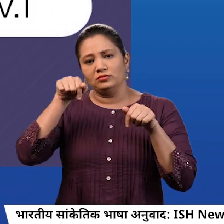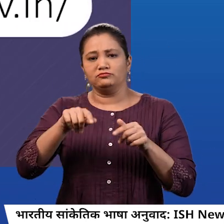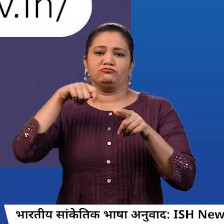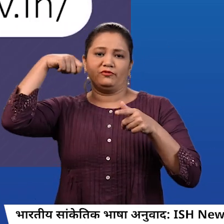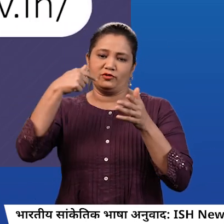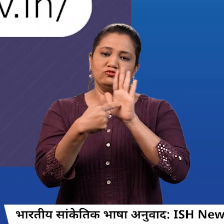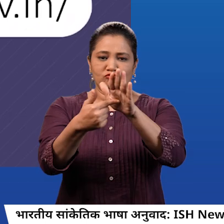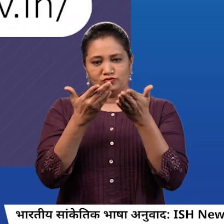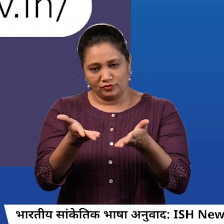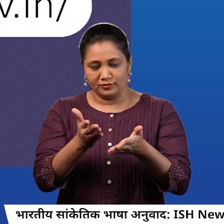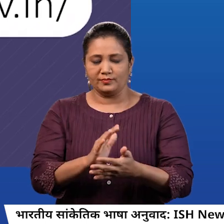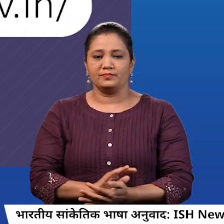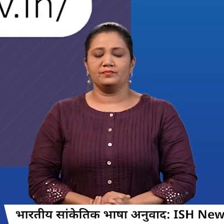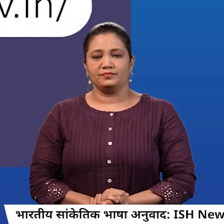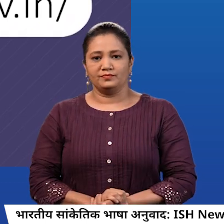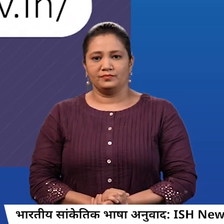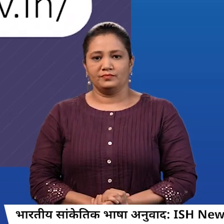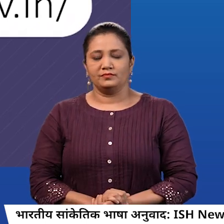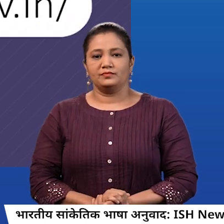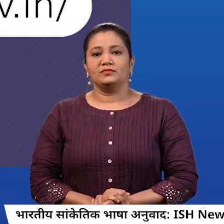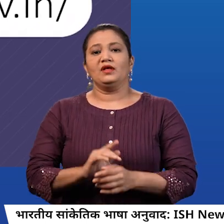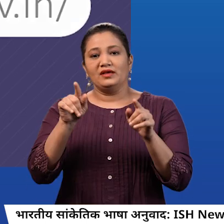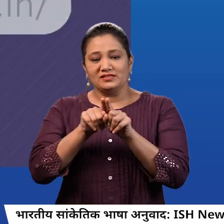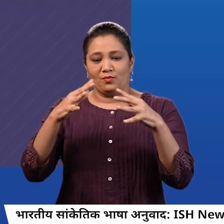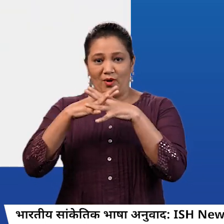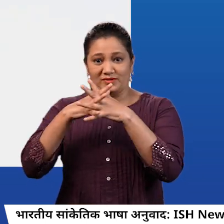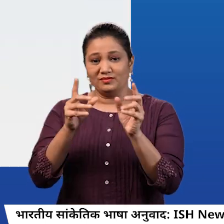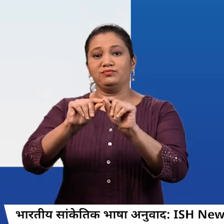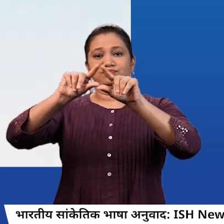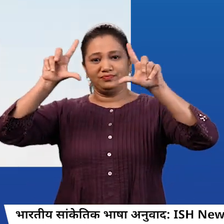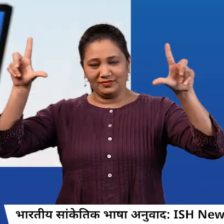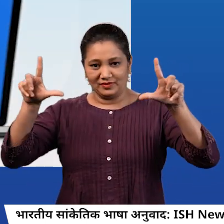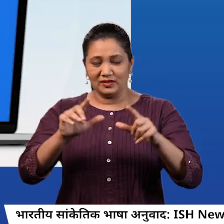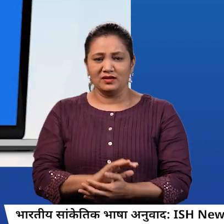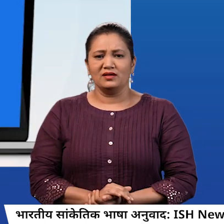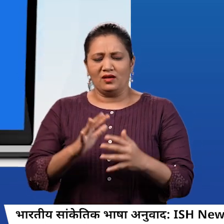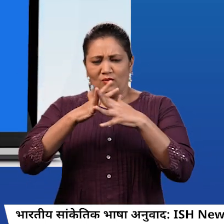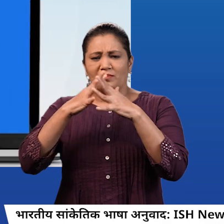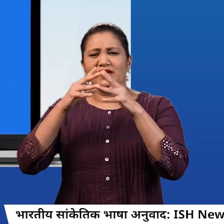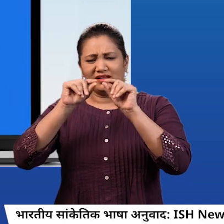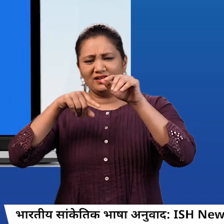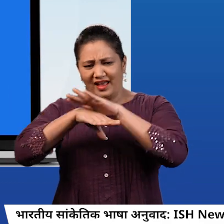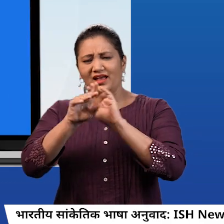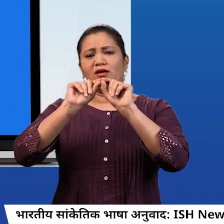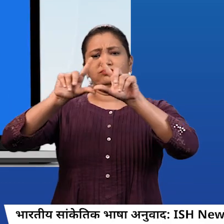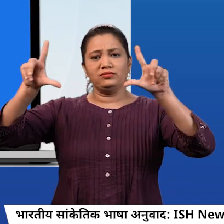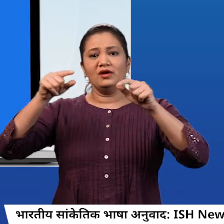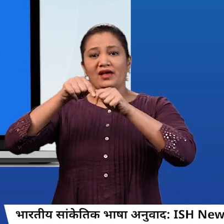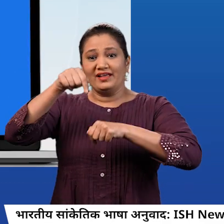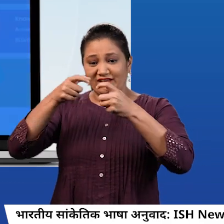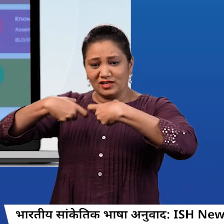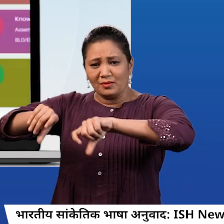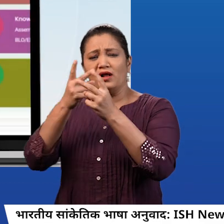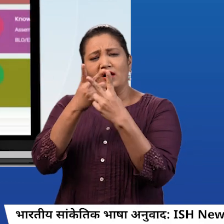voters.eci.gov.in या संकेतस्थळावरून हा अर्ज कसा भरायचा ते पाहणार आहोत. त्याकरता या संकेतस्थळाला भेट द्या. या संकेतस्थळाच्या माध्यमातून भारत